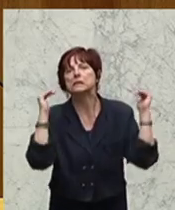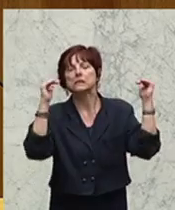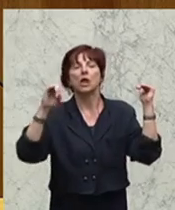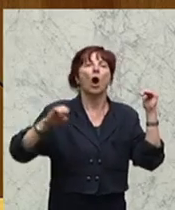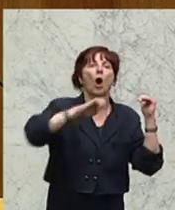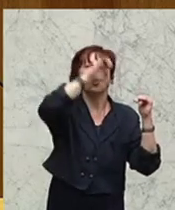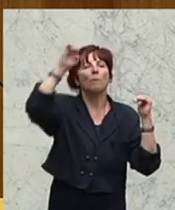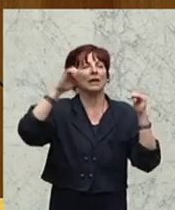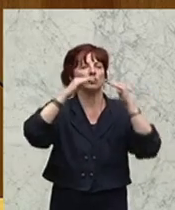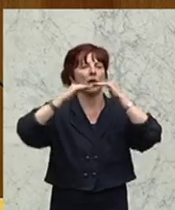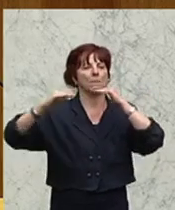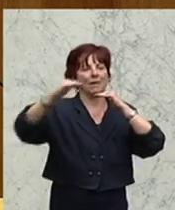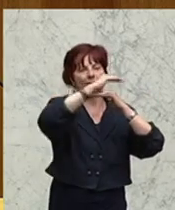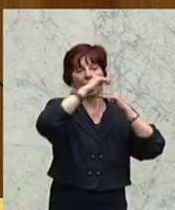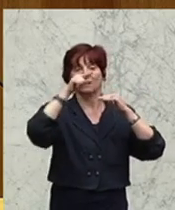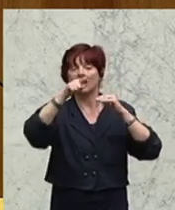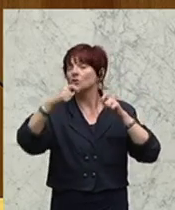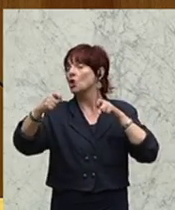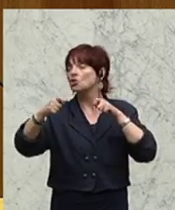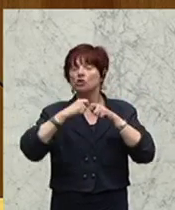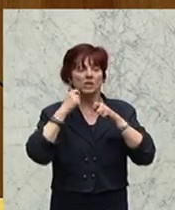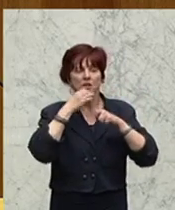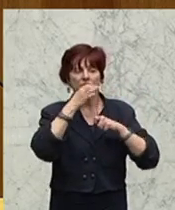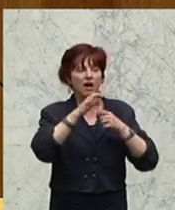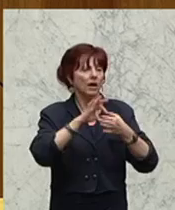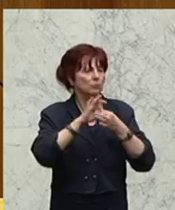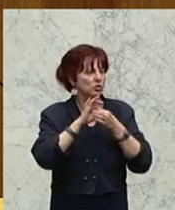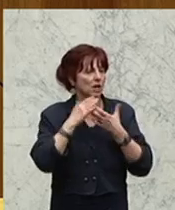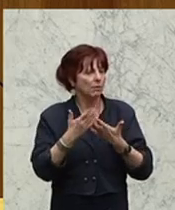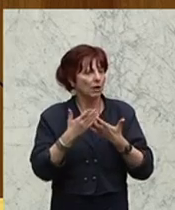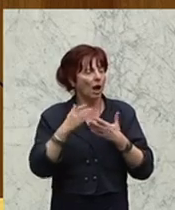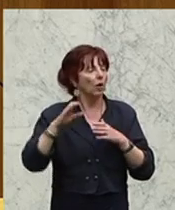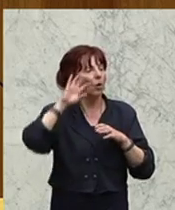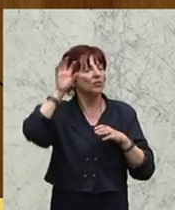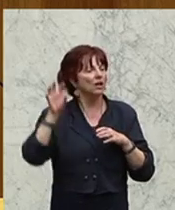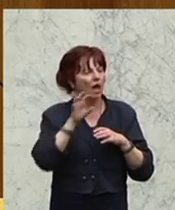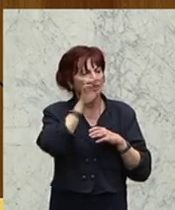Schicksalsfrage für diesen Kontinent. Wir kommen doch zu jedem Krisenherd am Monat oder ein Jahr spät.